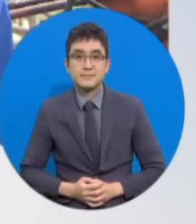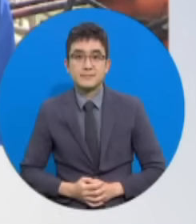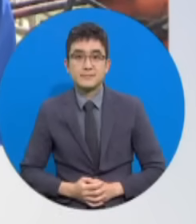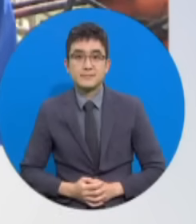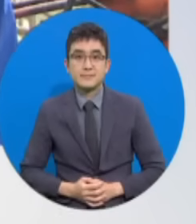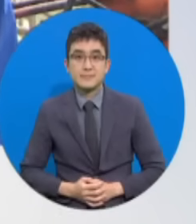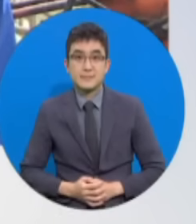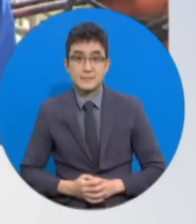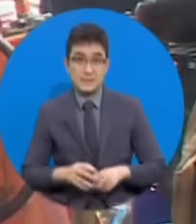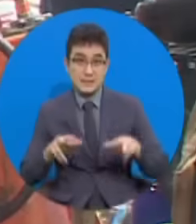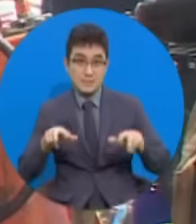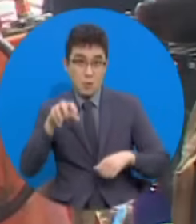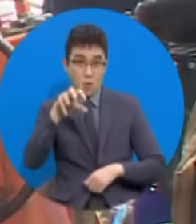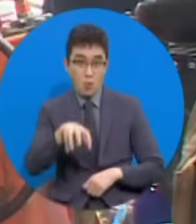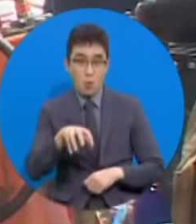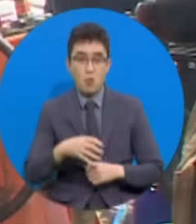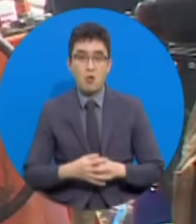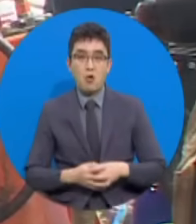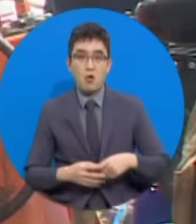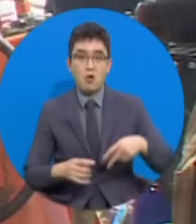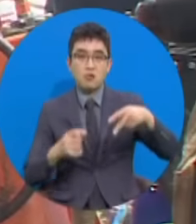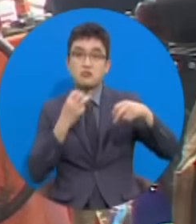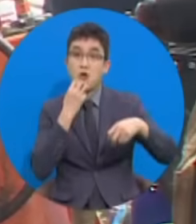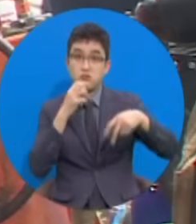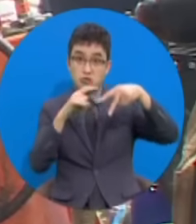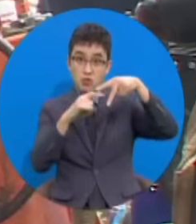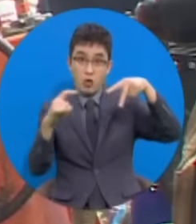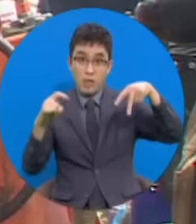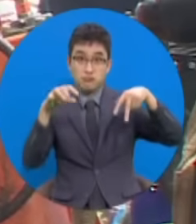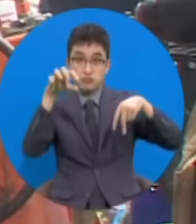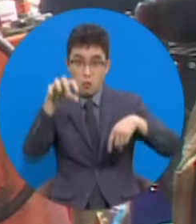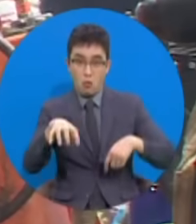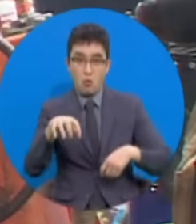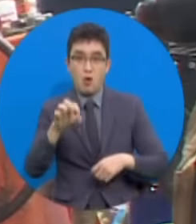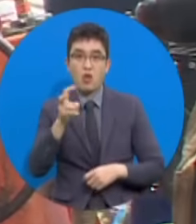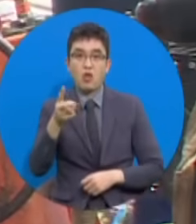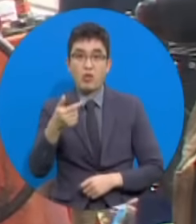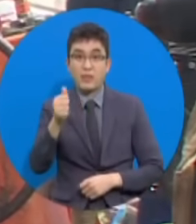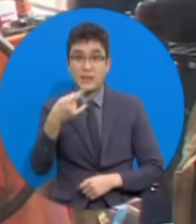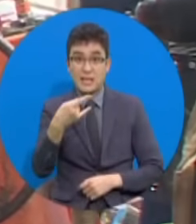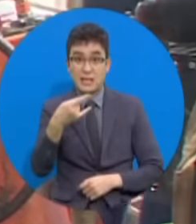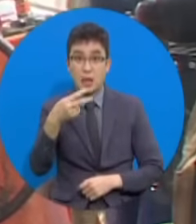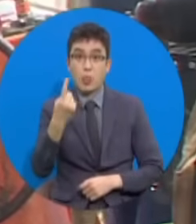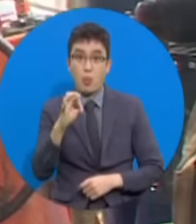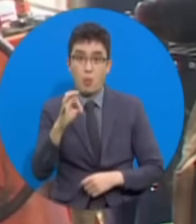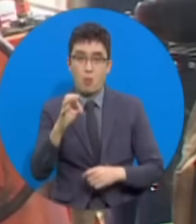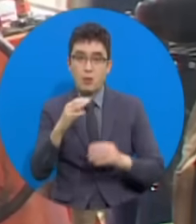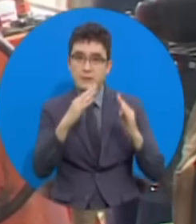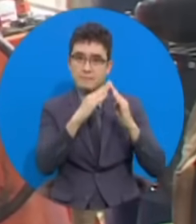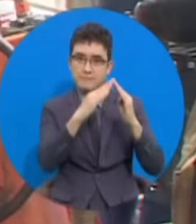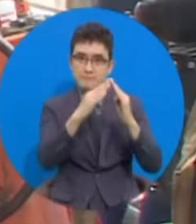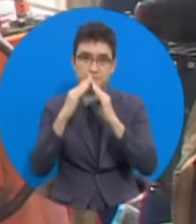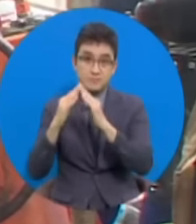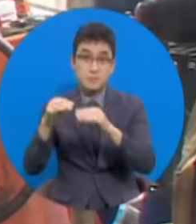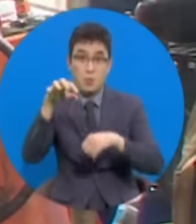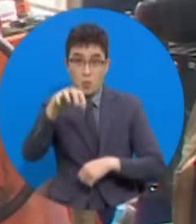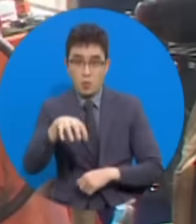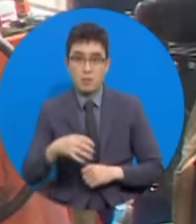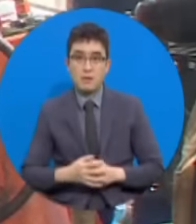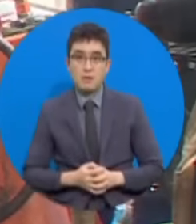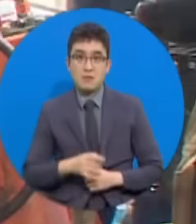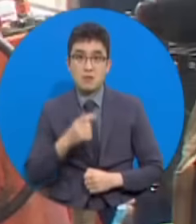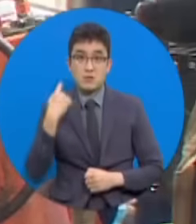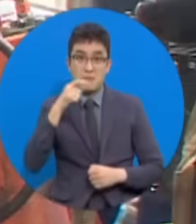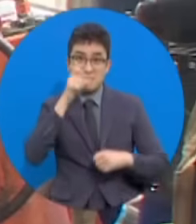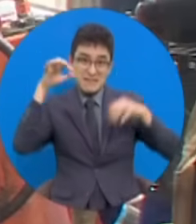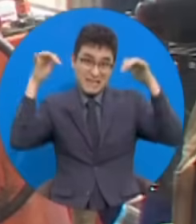네, 저는 서울 서대문구 연희동 주택가에 나와 있는데요. 이곳에선 어제 오후 6시 반쯤 폭우로 인해 도로